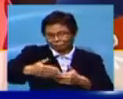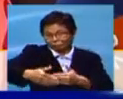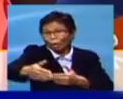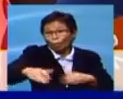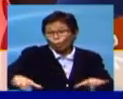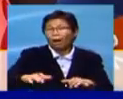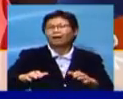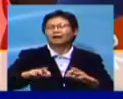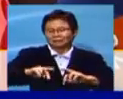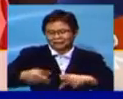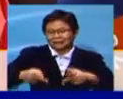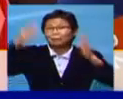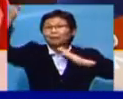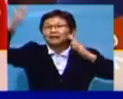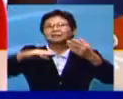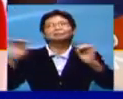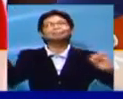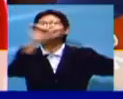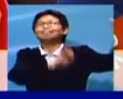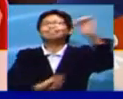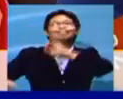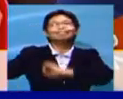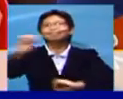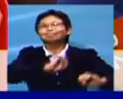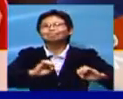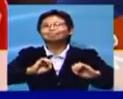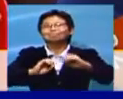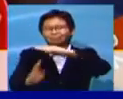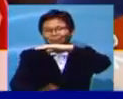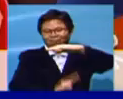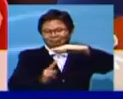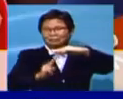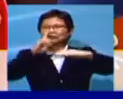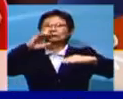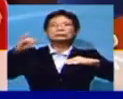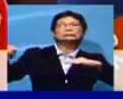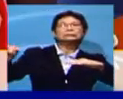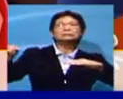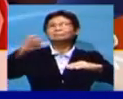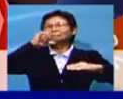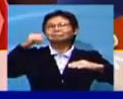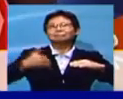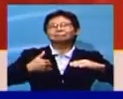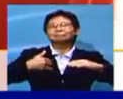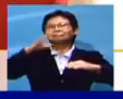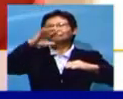bebas sepenuhnya daripada unsur anasir